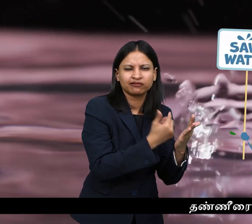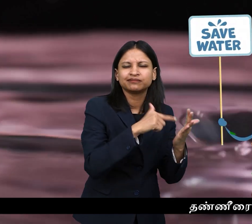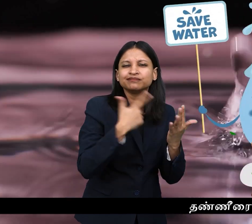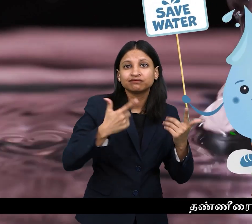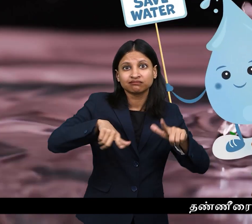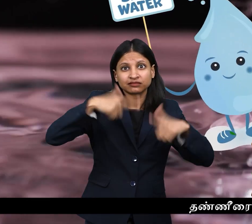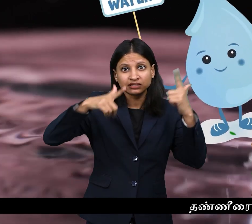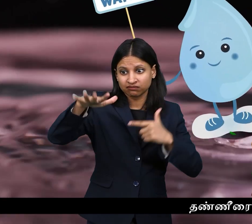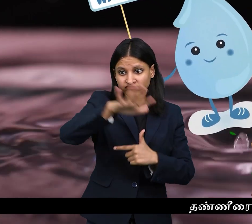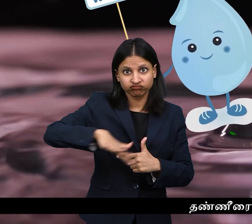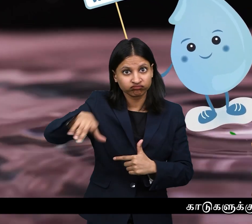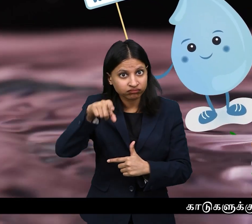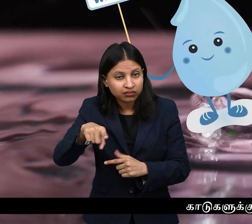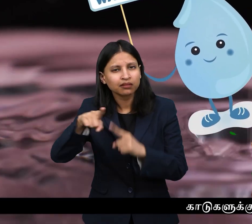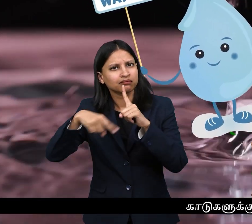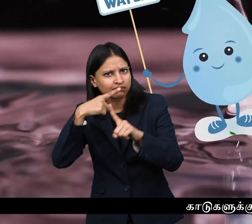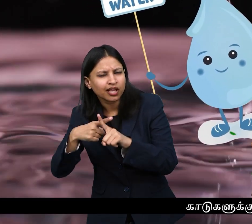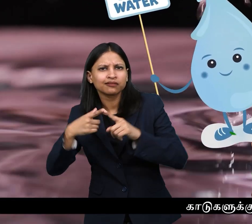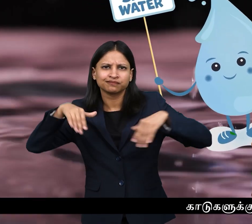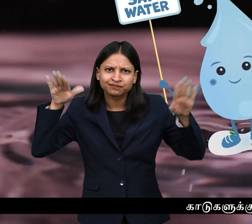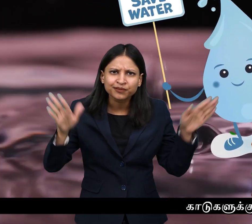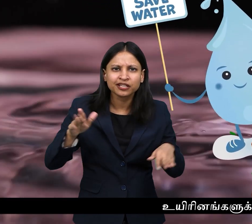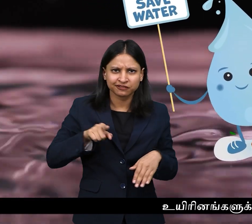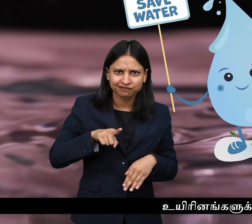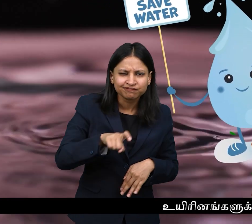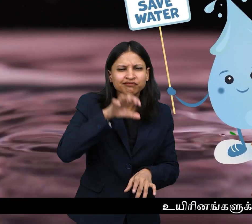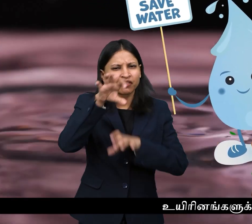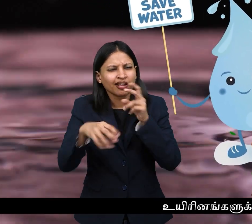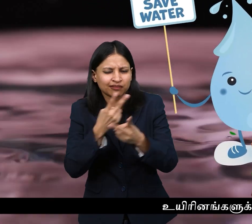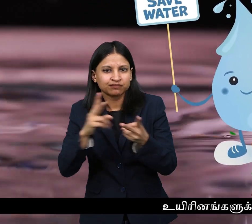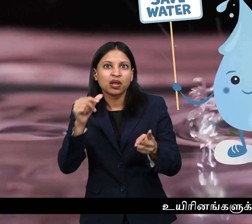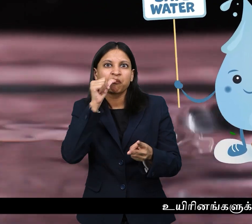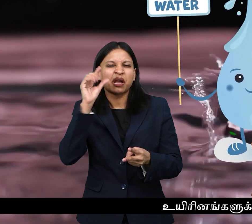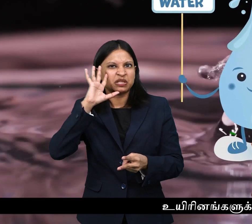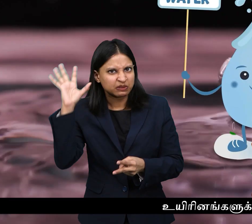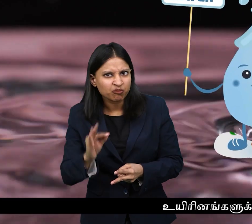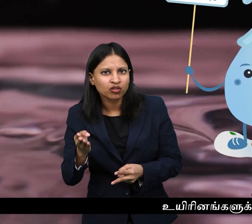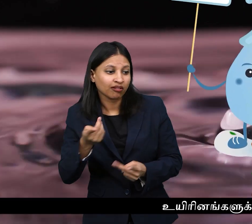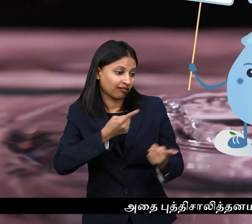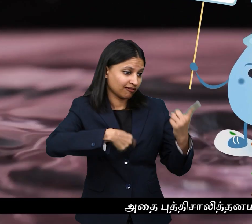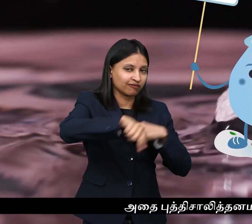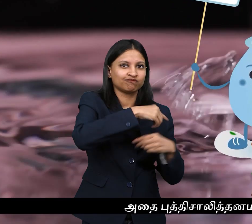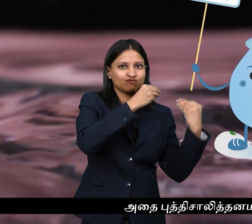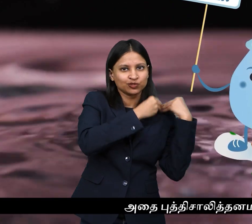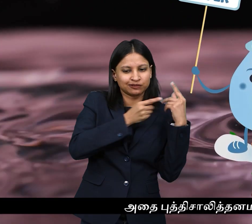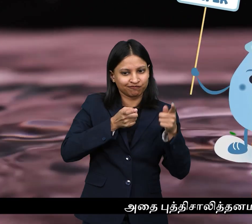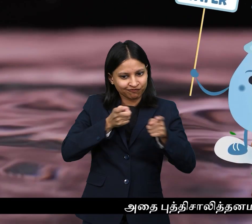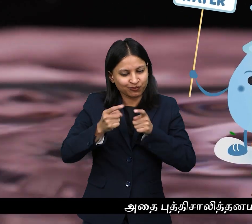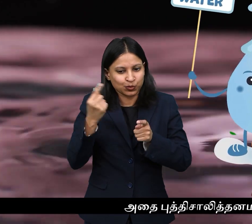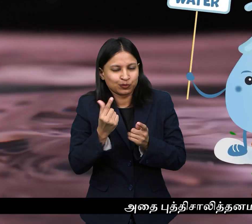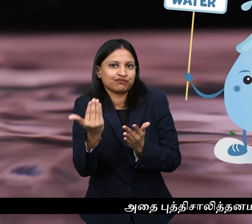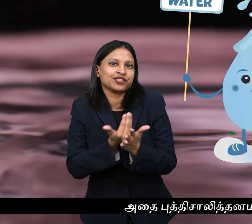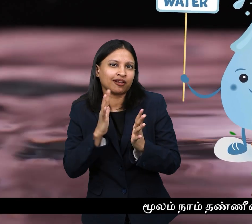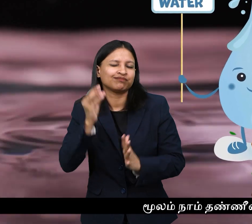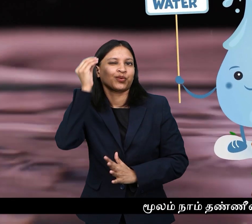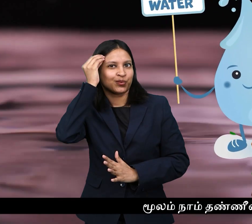தண்ணீரை சேமிக்கவும். காடுகளுக்கும் அனைத்து உயிரினங்களுக்கும் நீர் அவசியம். அதை